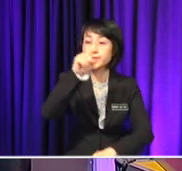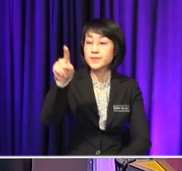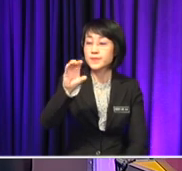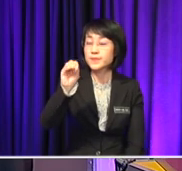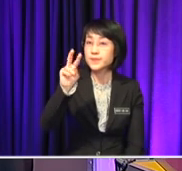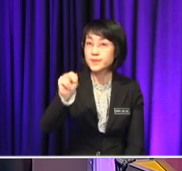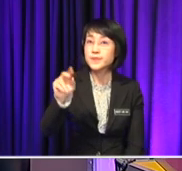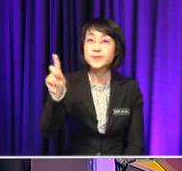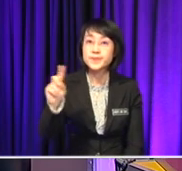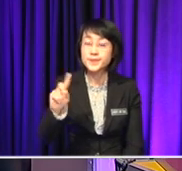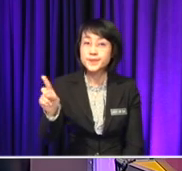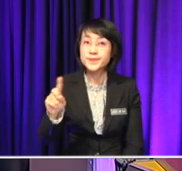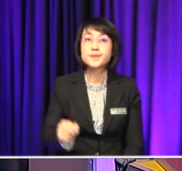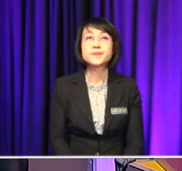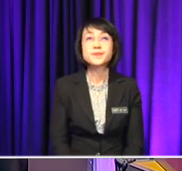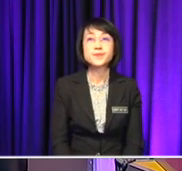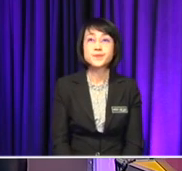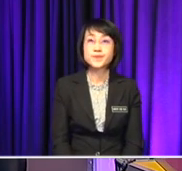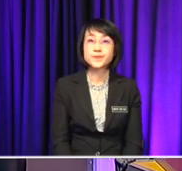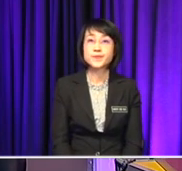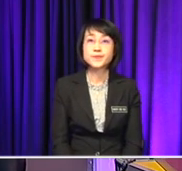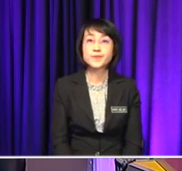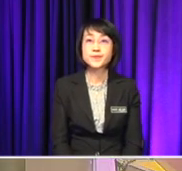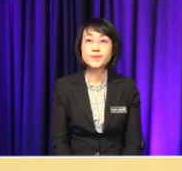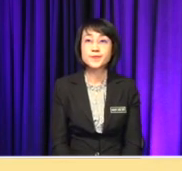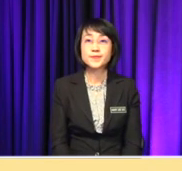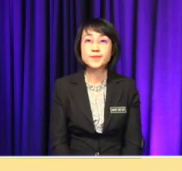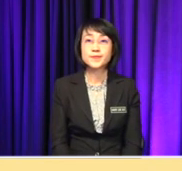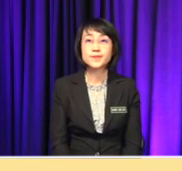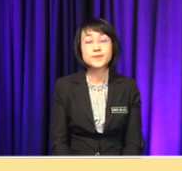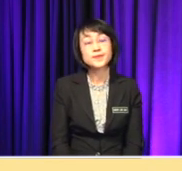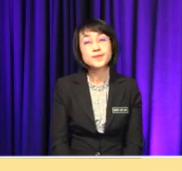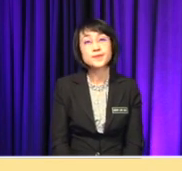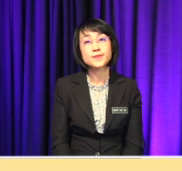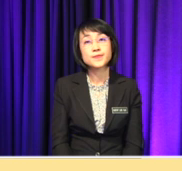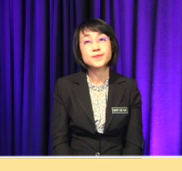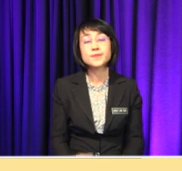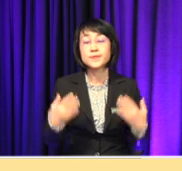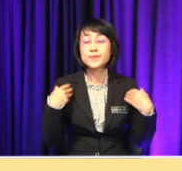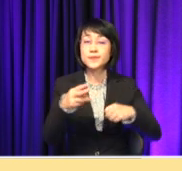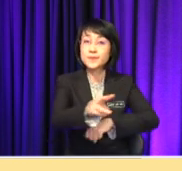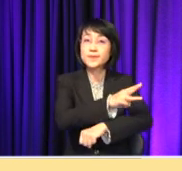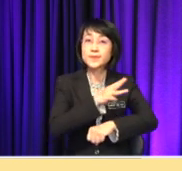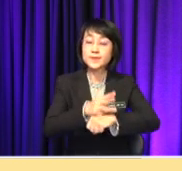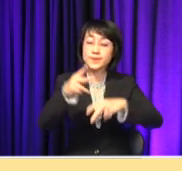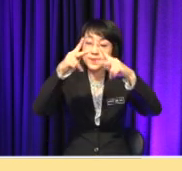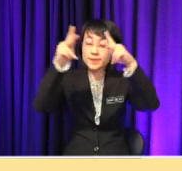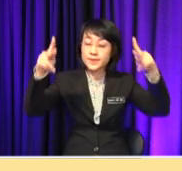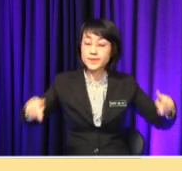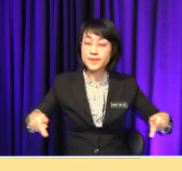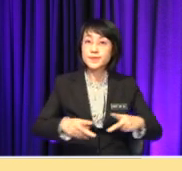contoh soalnya fokus juga Tadi dia ada kawasan peta dunia oke